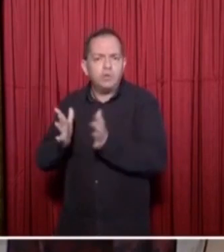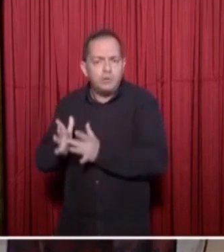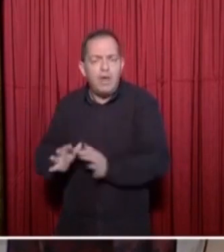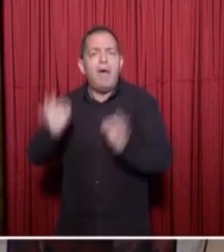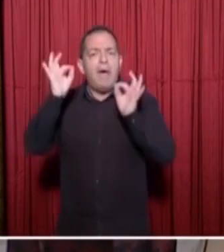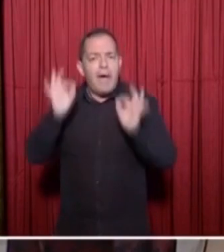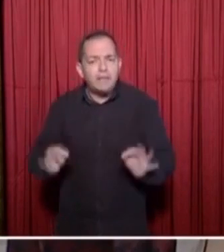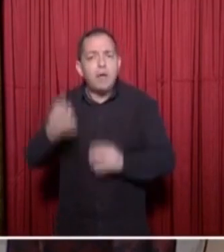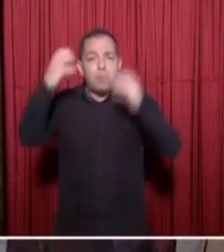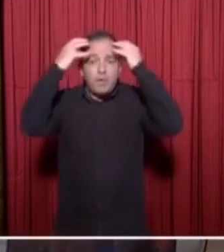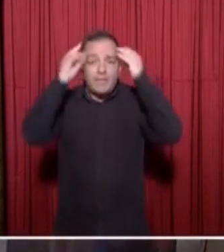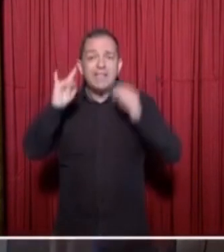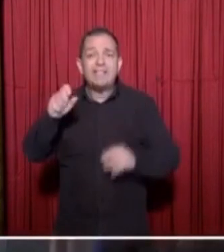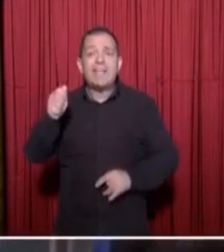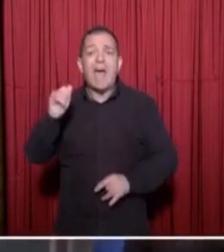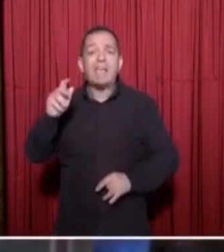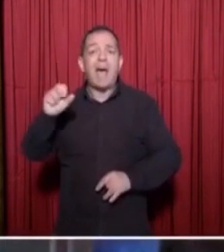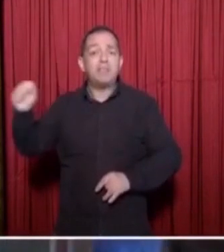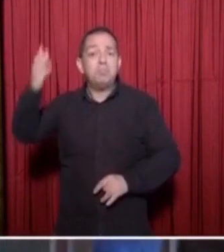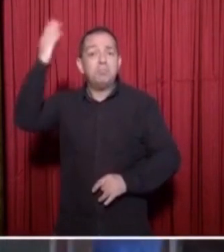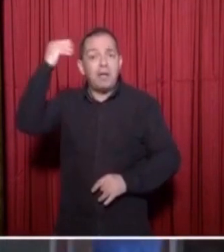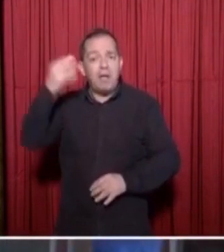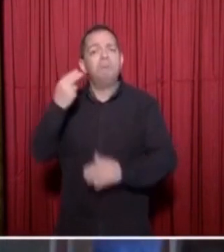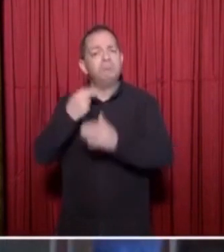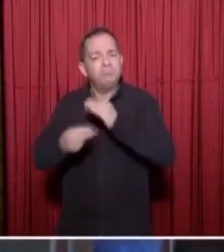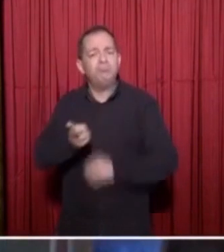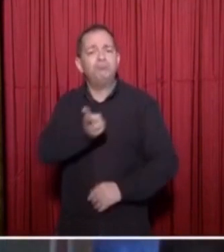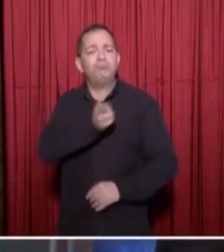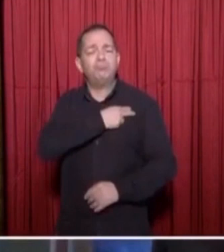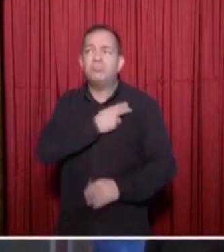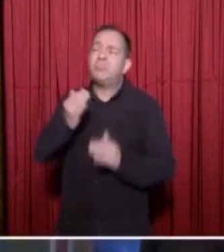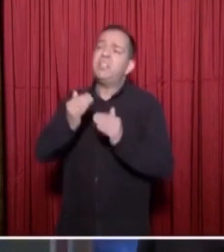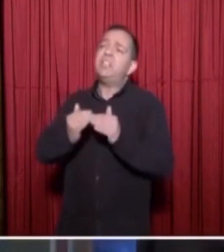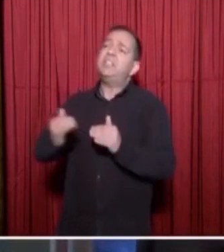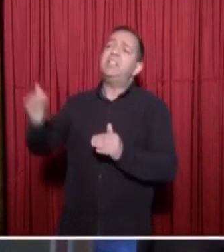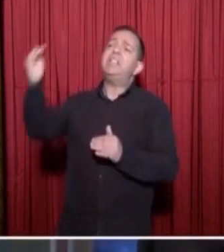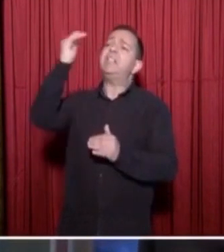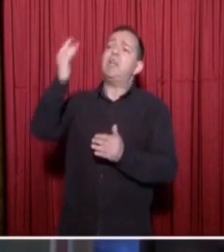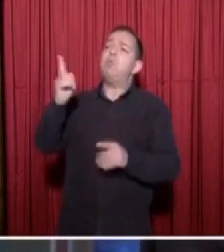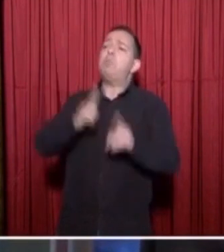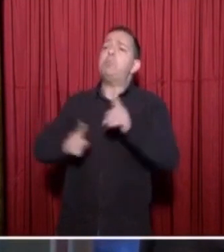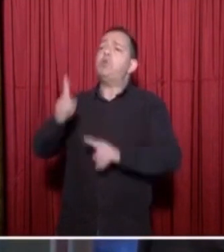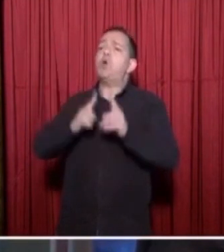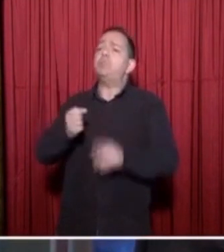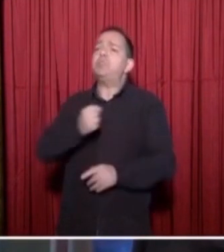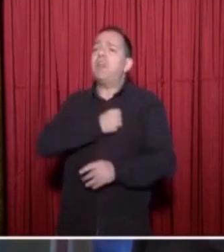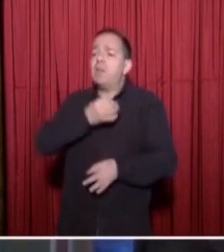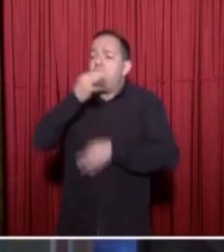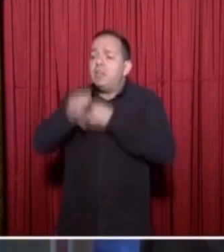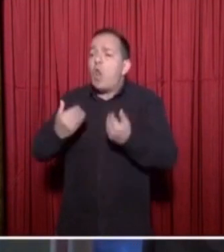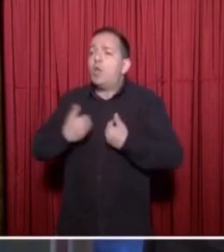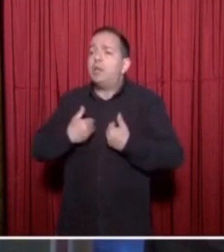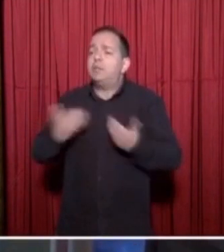ο λόγος Ισαΐου του προφήτου πληρωθεί, ον είπε, Κύριε, της επίστευσε τι